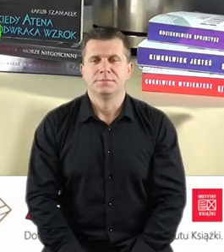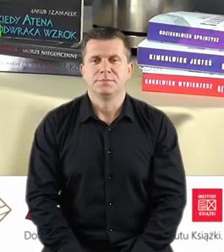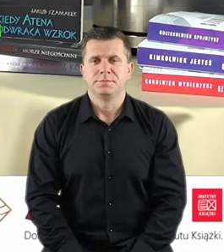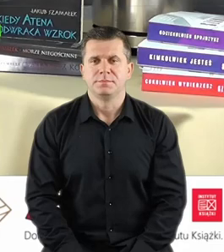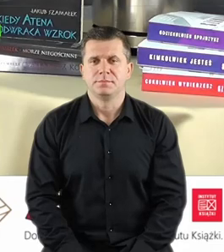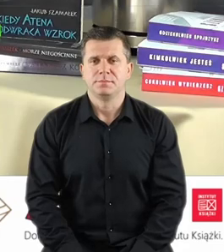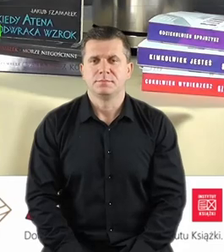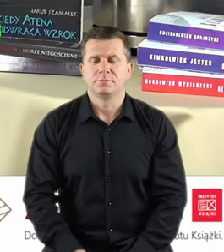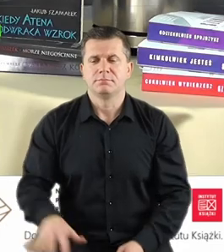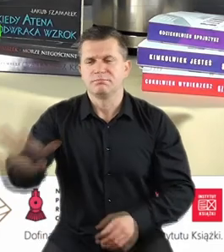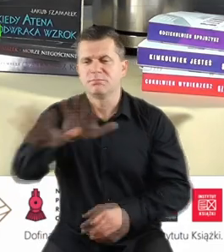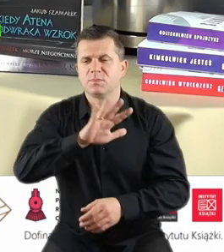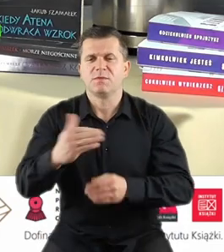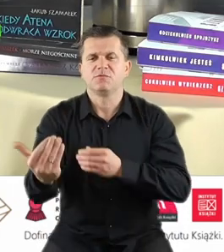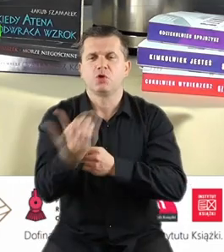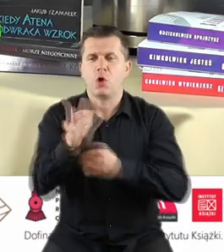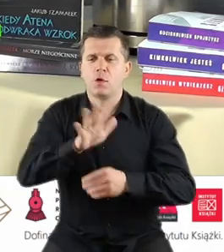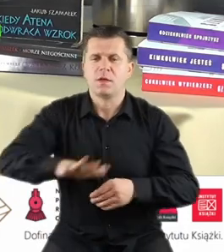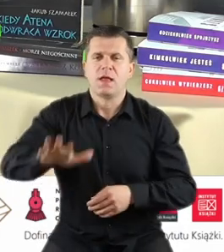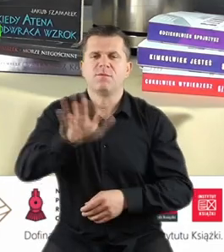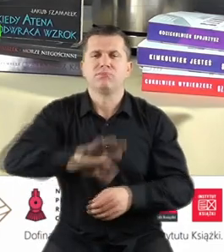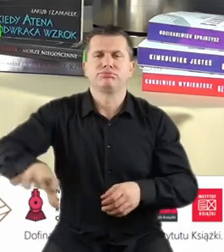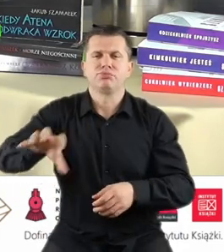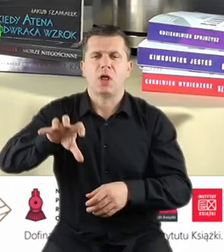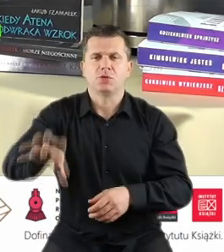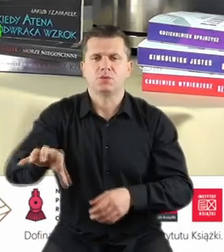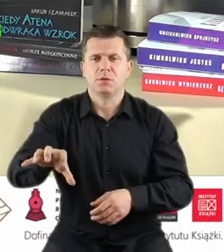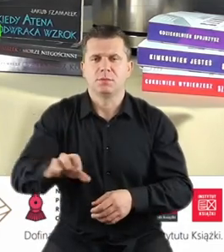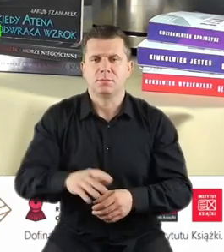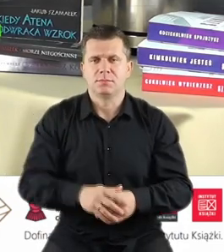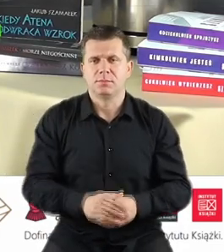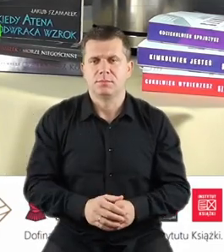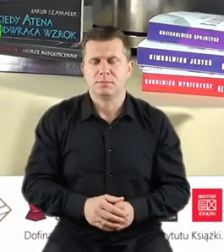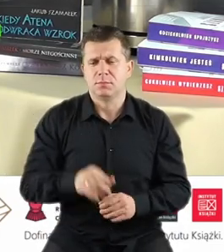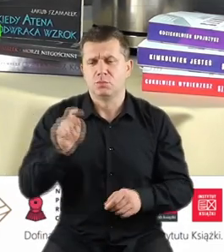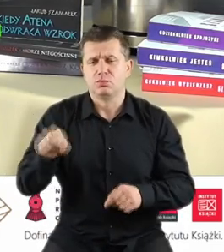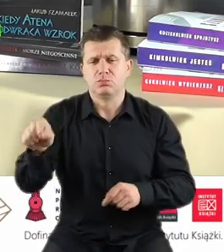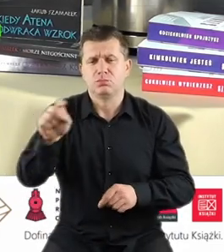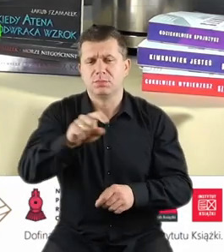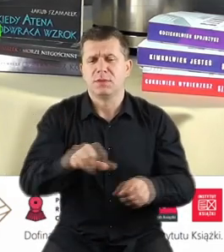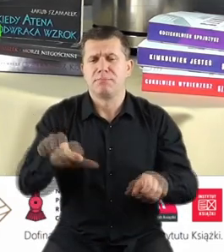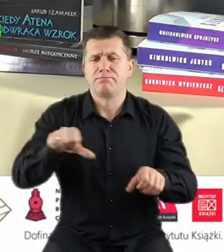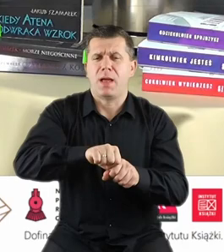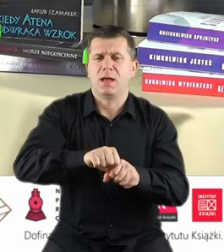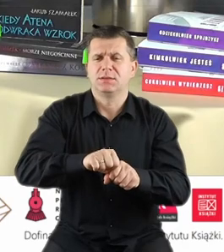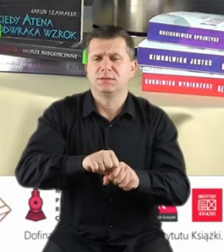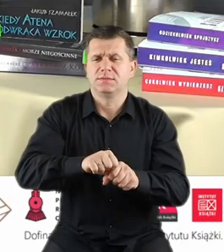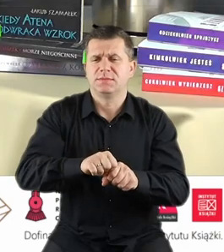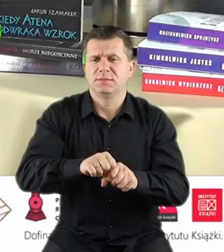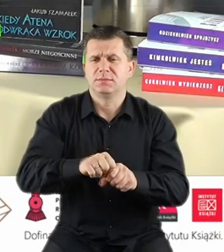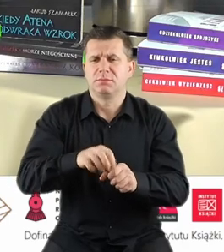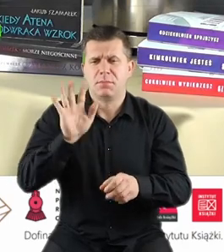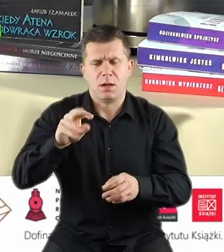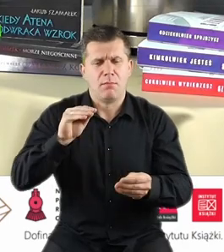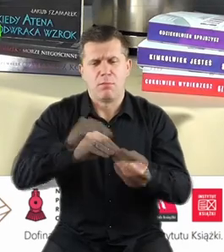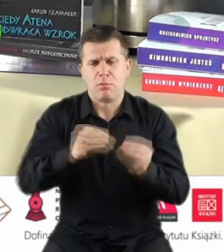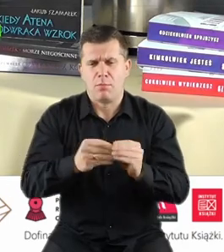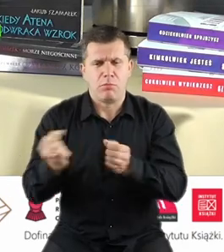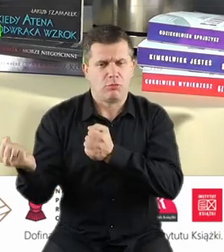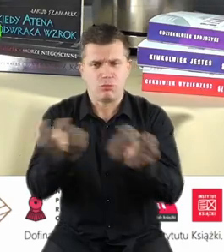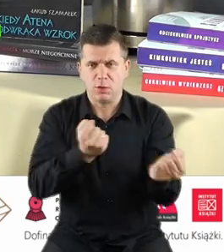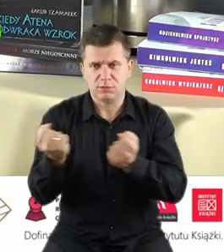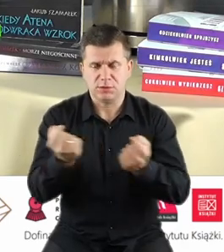na wschodnim wybrzeżu i kilka tysięcy stacji benzynowych miało problemy z dostawą, więc